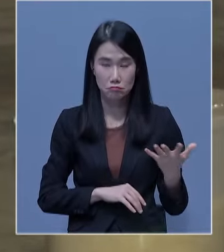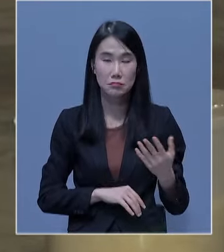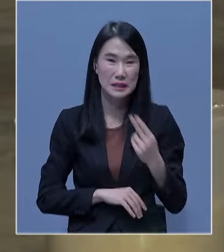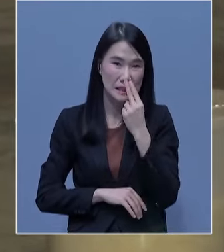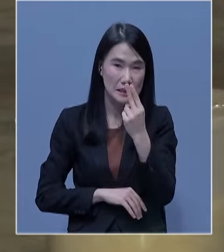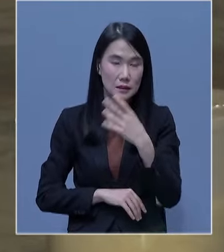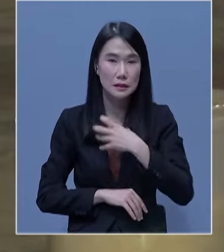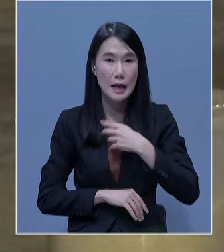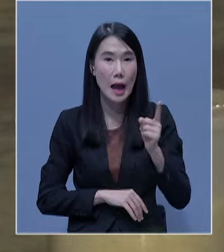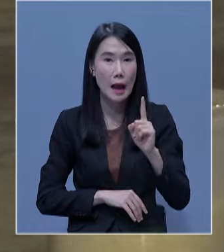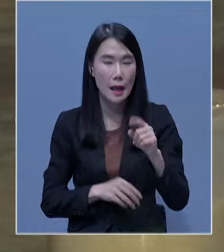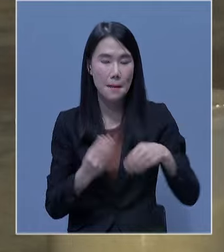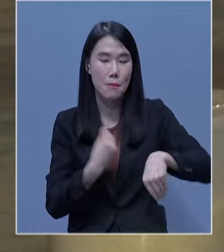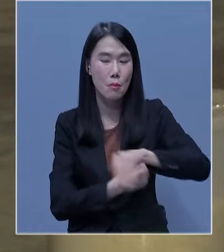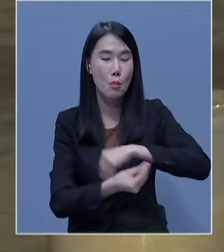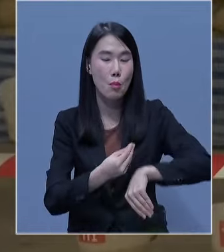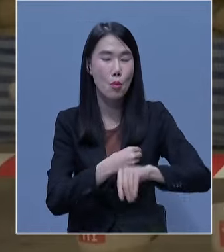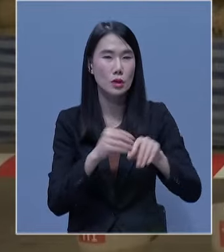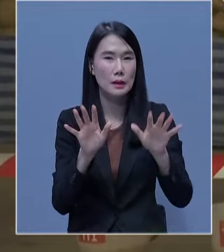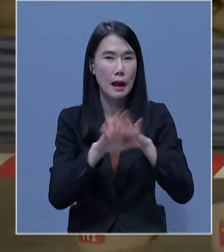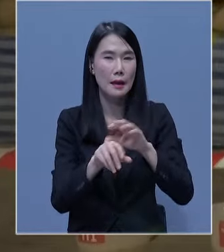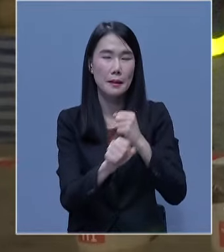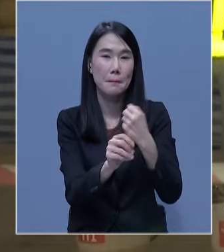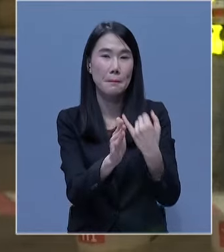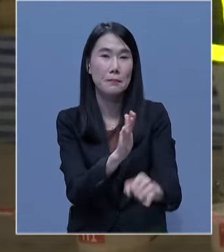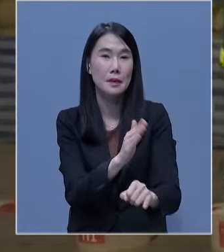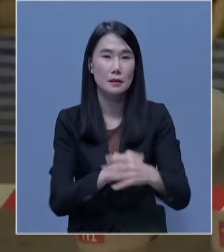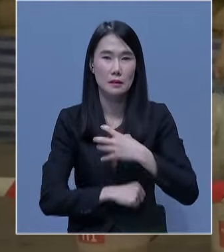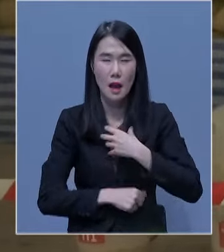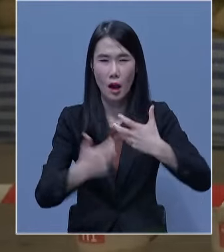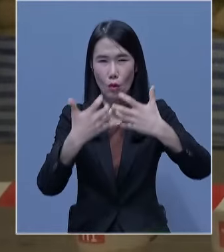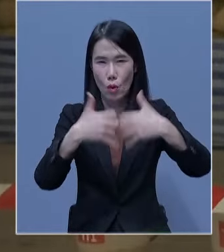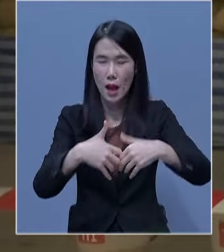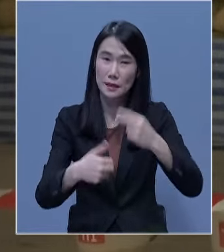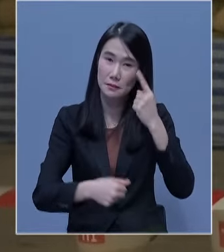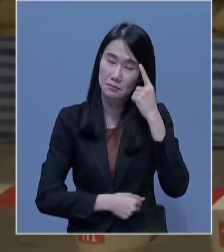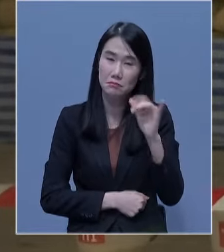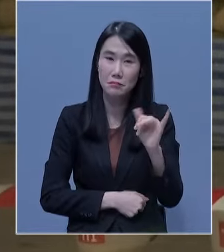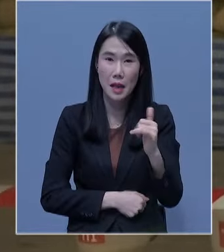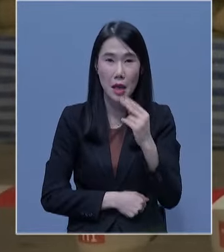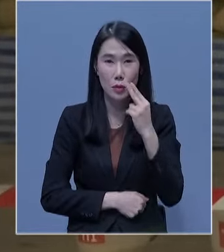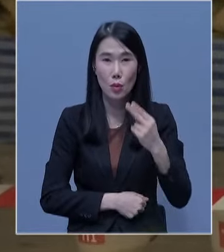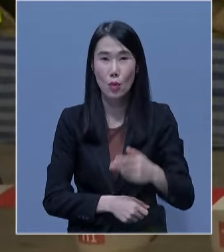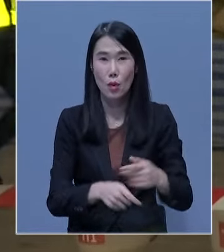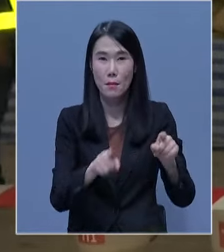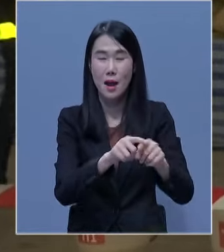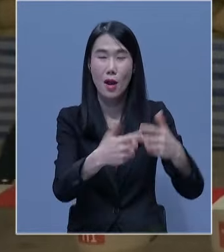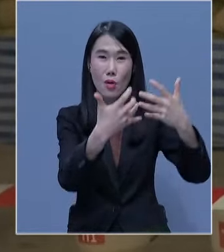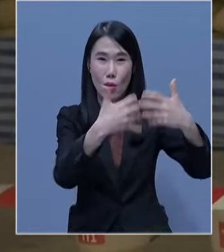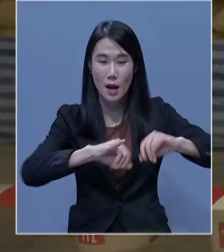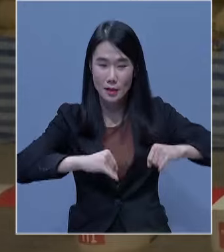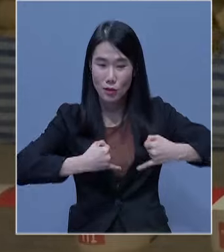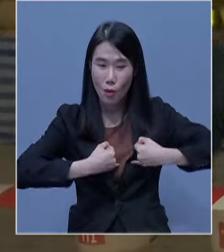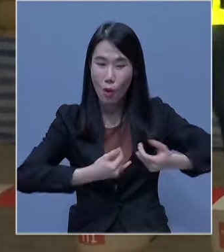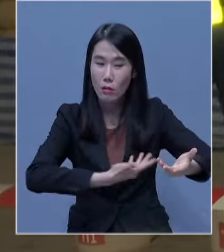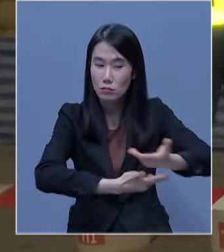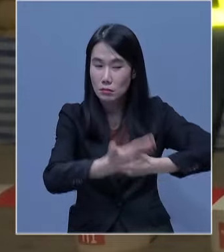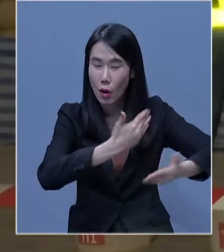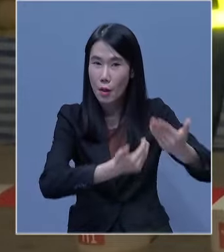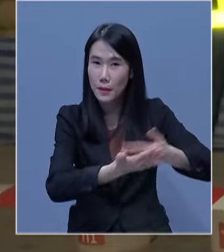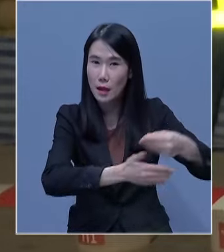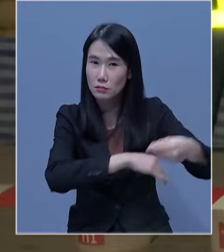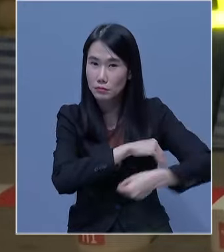างอีเวนต์ฟอกขาวให้โครงการรับจำนำข้ า วโดยอาจจะมีการรู้เห็นเป็นใจกับโรงสีหลายโรงนะคะเพื่อแลกเปลี่ยนผลประโยชน์บางอ